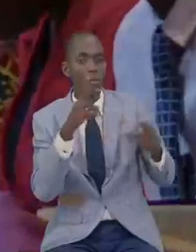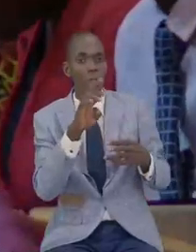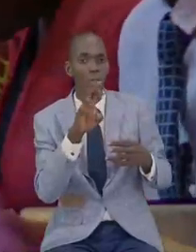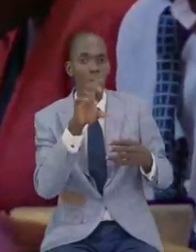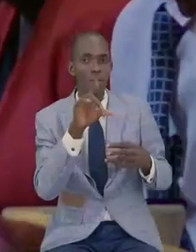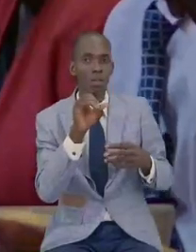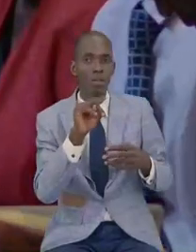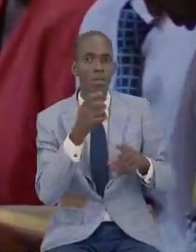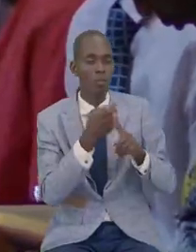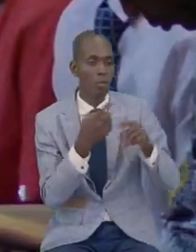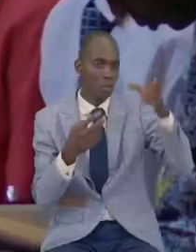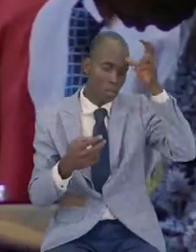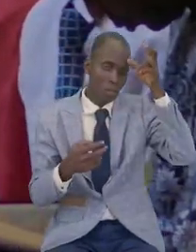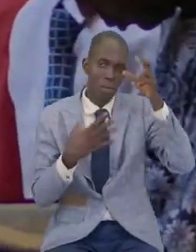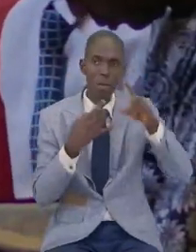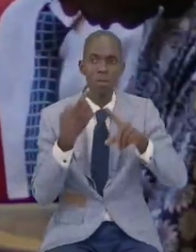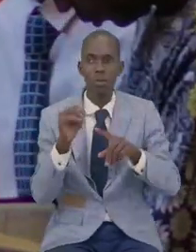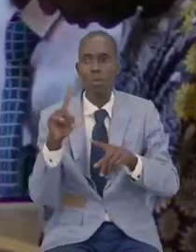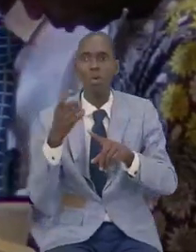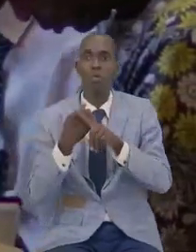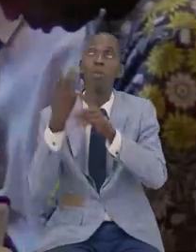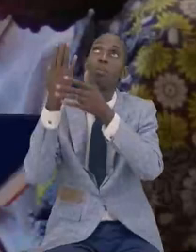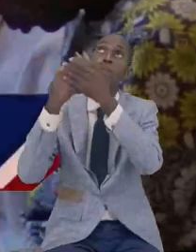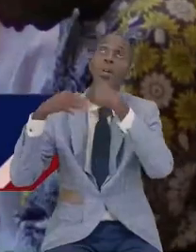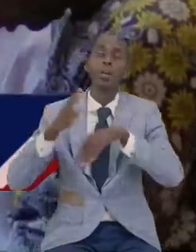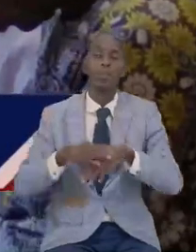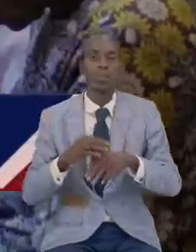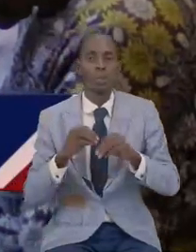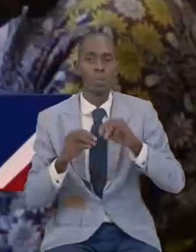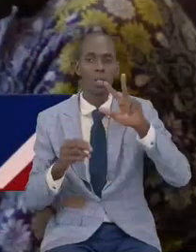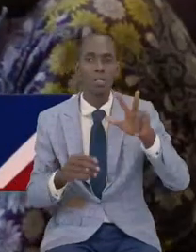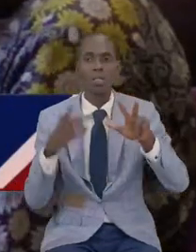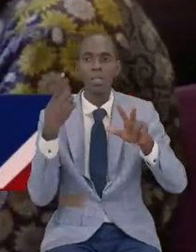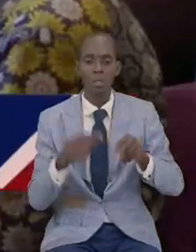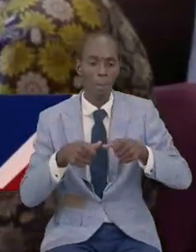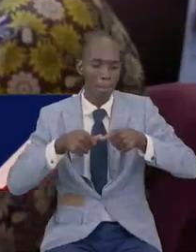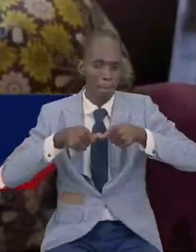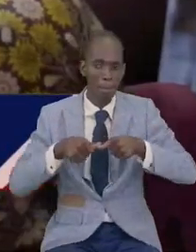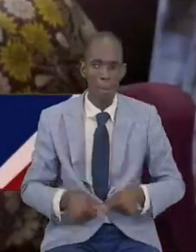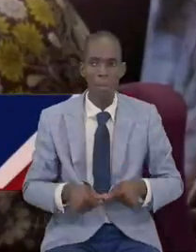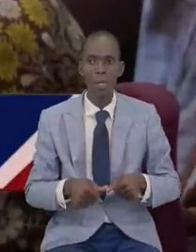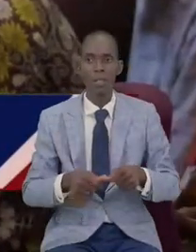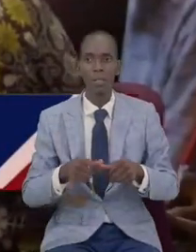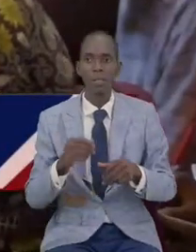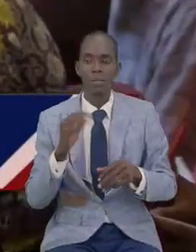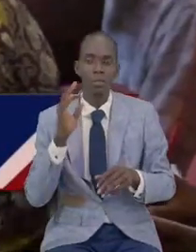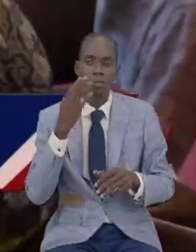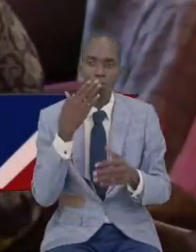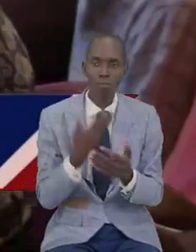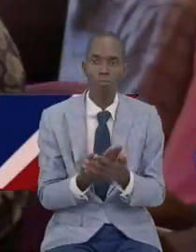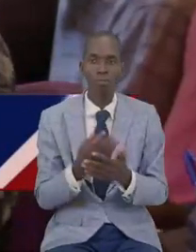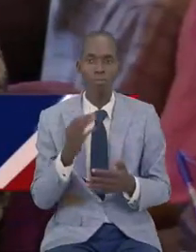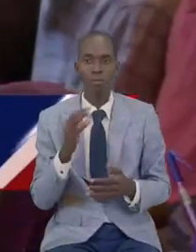ou de celle de Dieu. 3 ici, c'est la vertu permanente de sa doctrine pour les